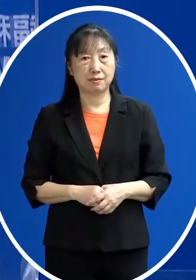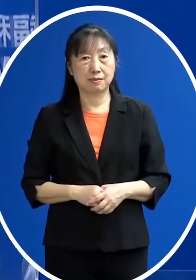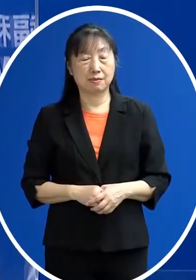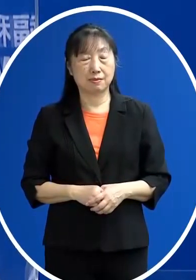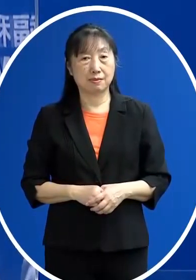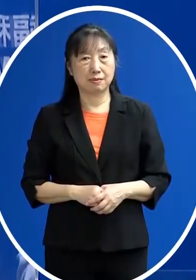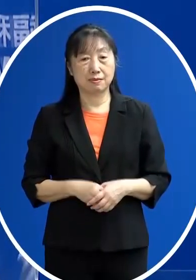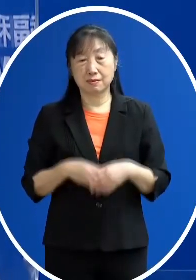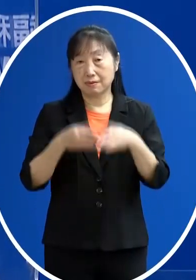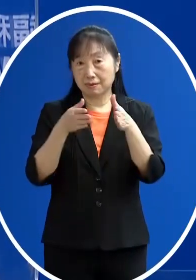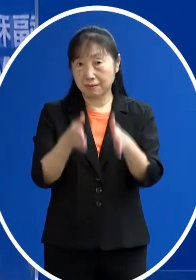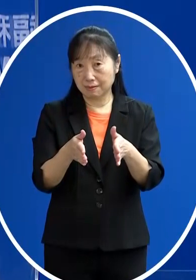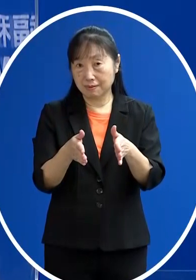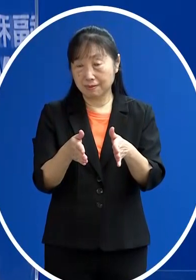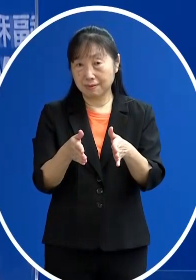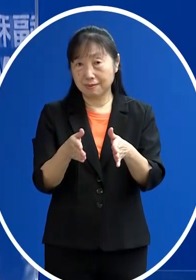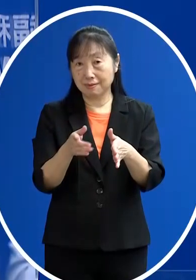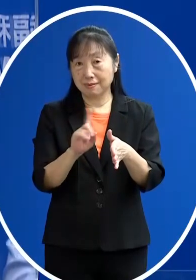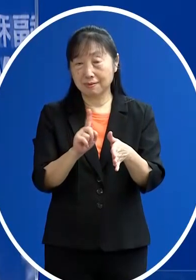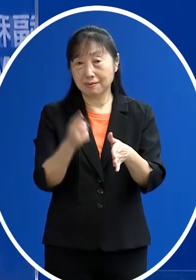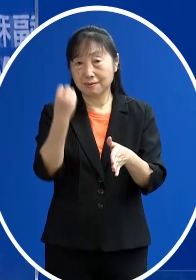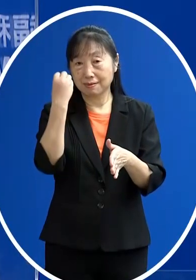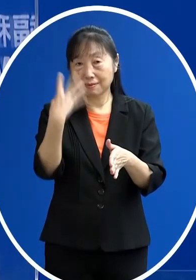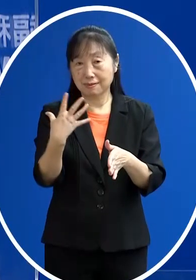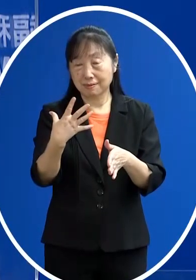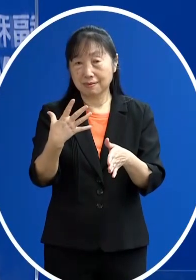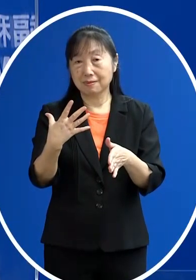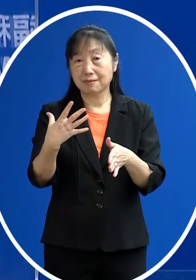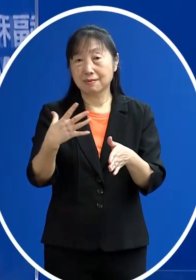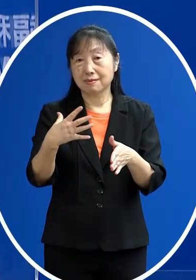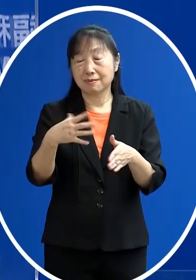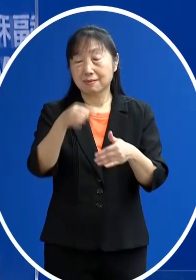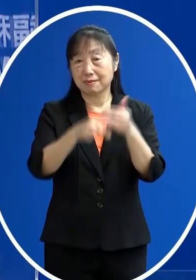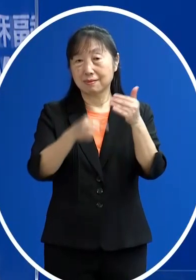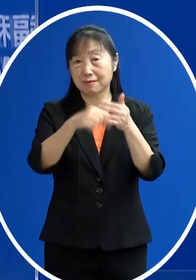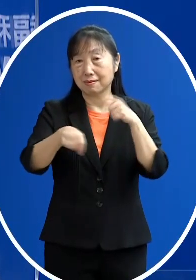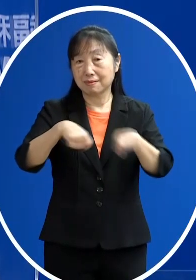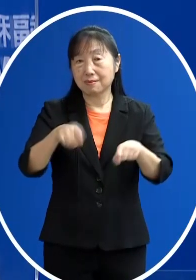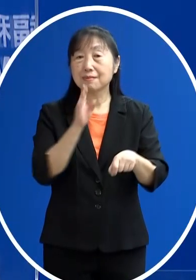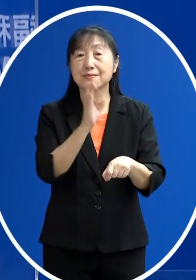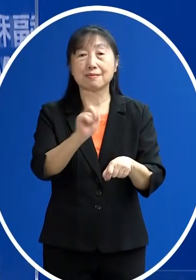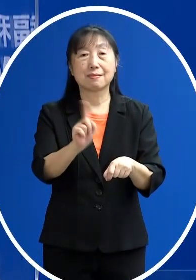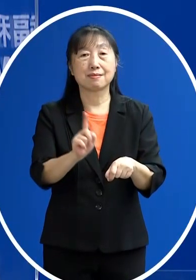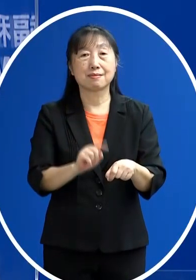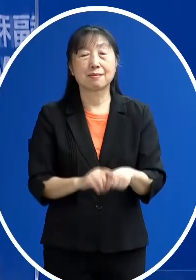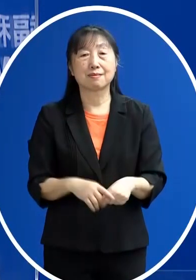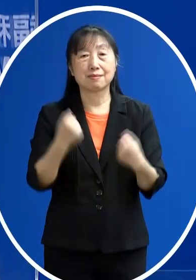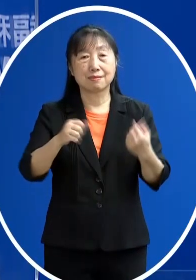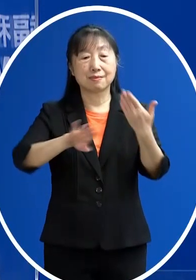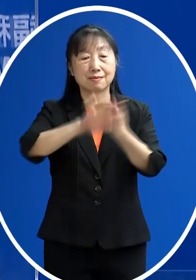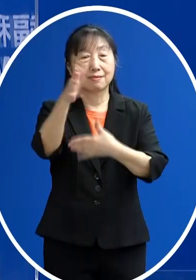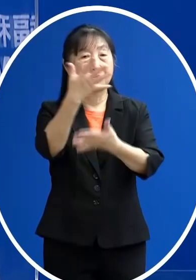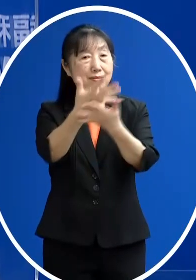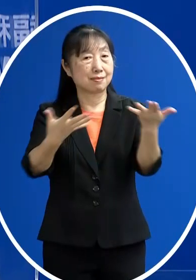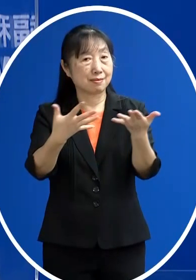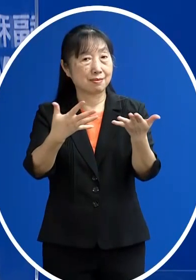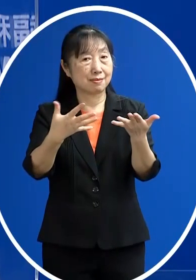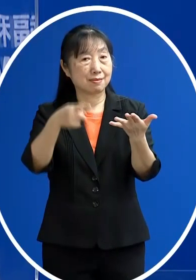那另外针对我们最新的资讯跟最新政策的部分，我们在这个外网的这